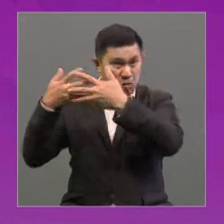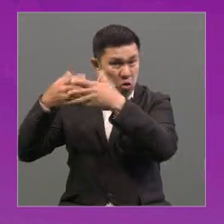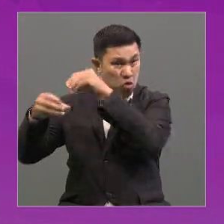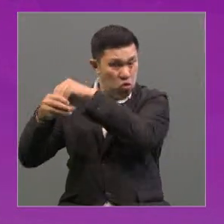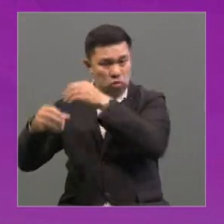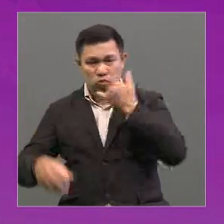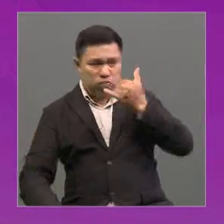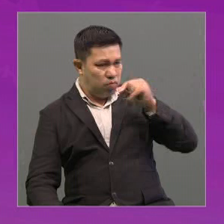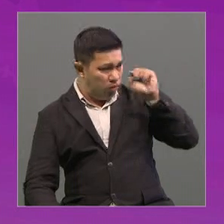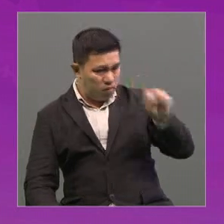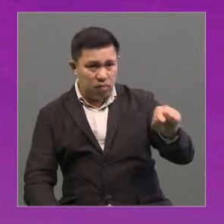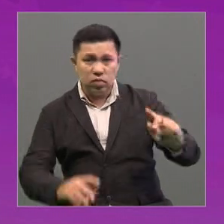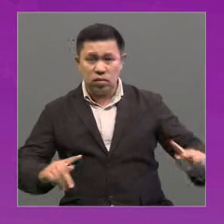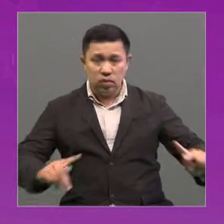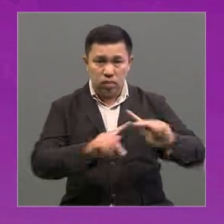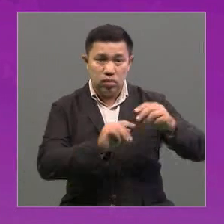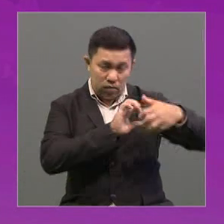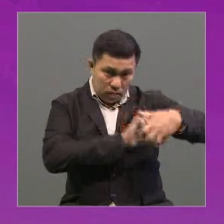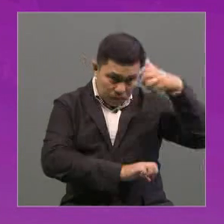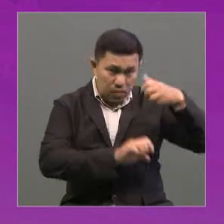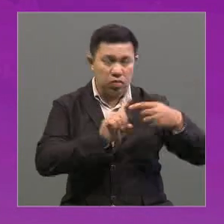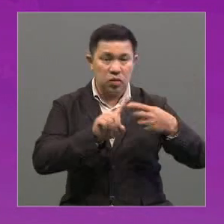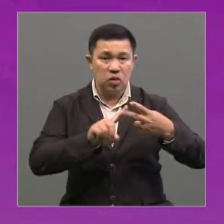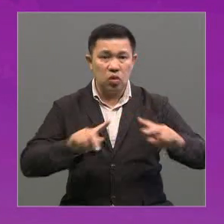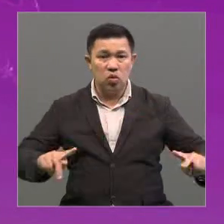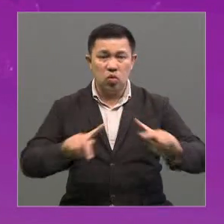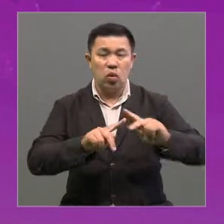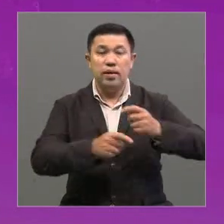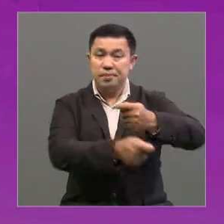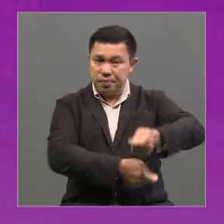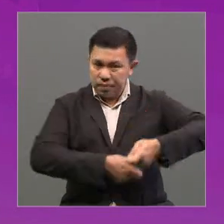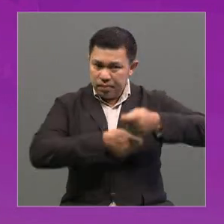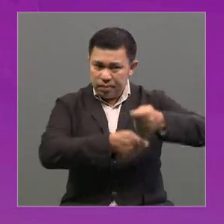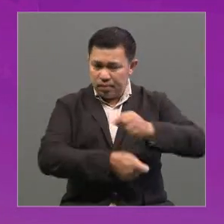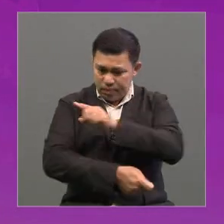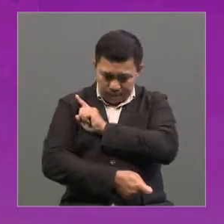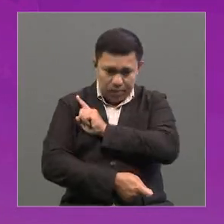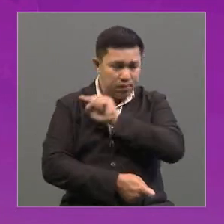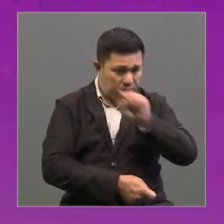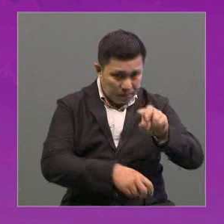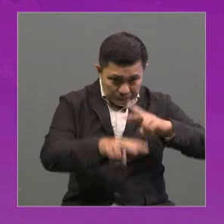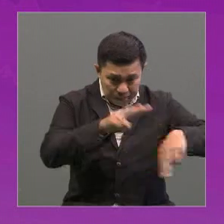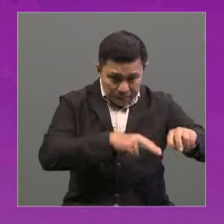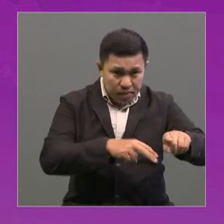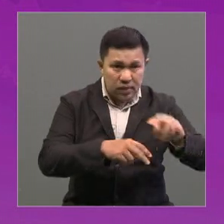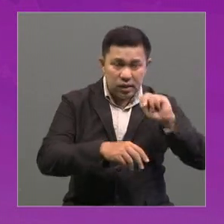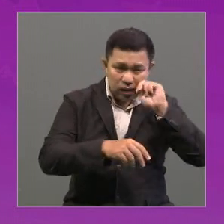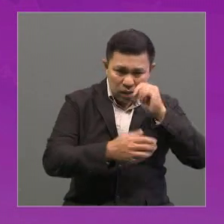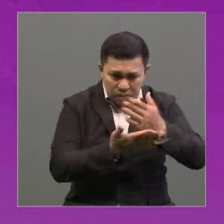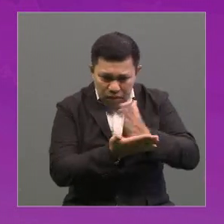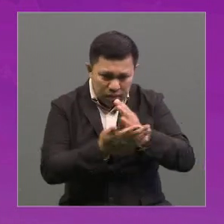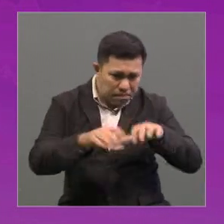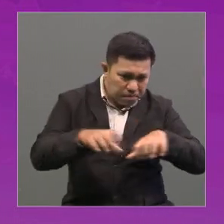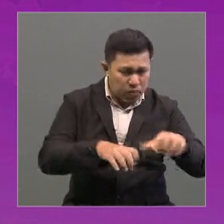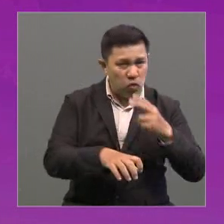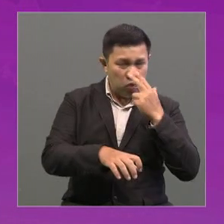อเมริกาบอกให้ในส่วนของกระทรวงมหาดไทยแล้วก็ในส่วนของกระทรวงเกษตรและสหกรณ์ต้องไปดูแลเรื่องของการบริหารจัดการน้ำให้ดีค่ะ